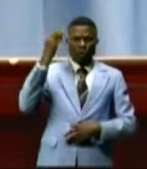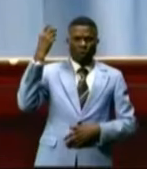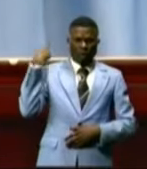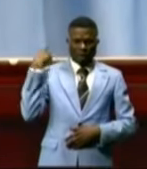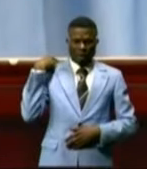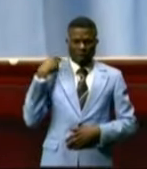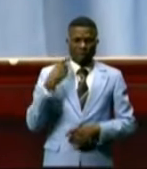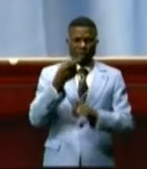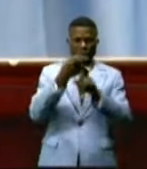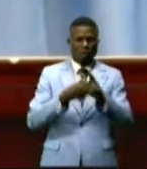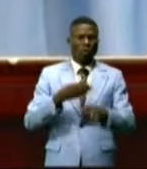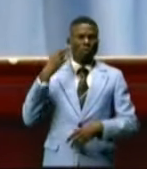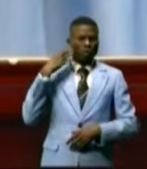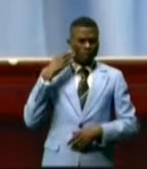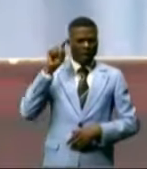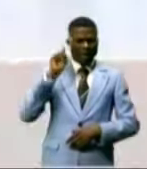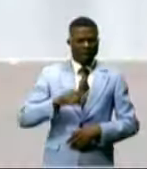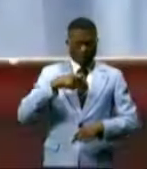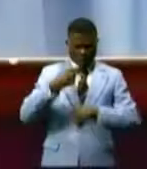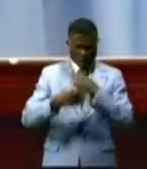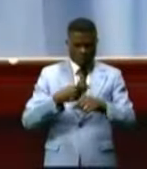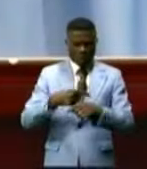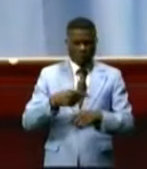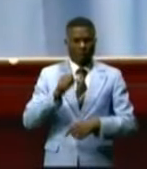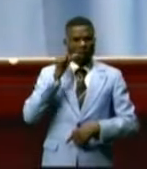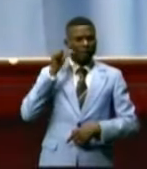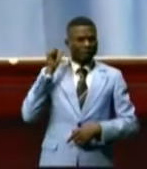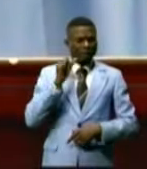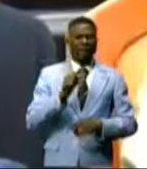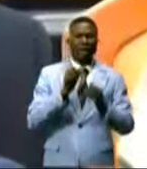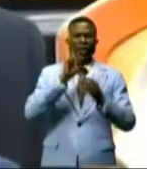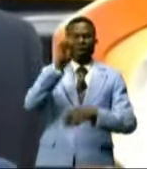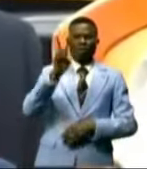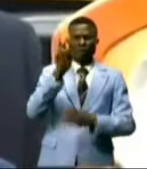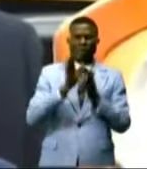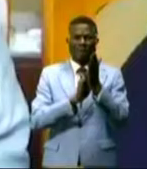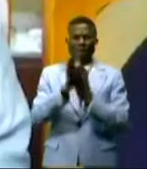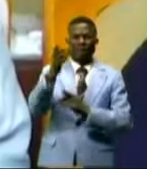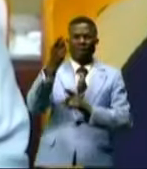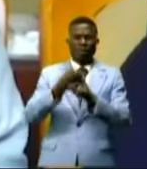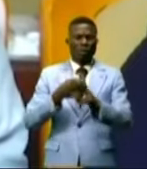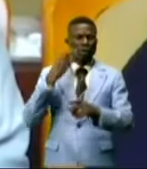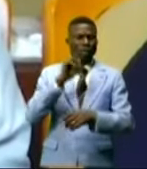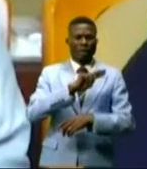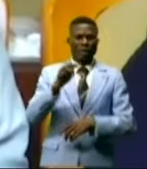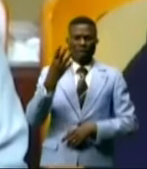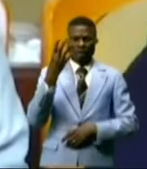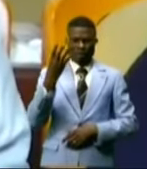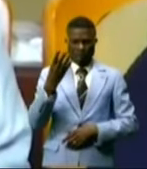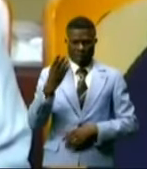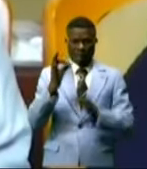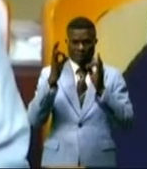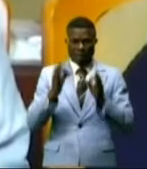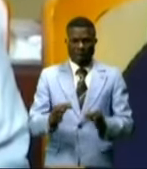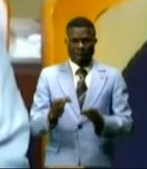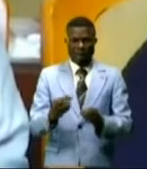devait s'ouvrir ce vendredi 15 mars 2024. La session